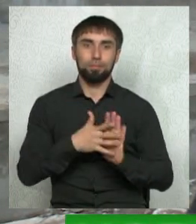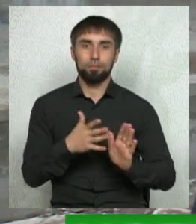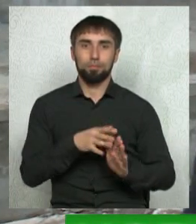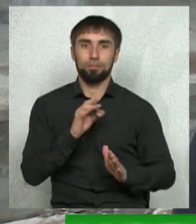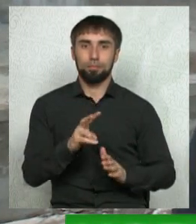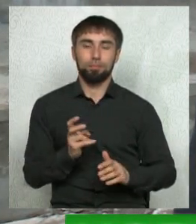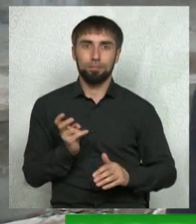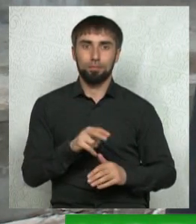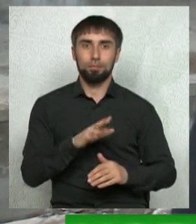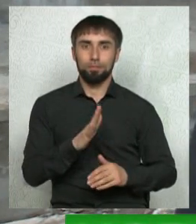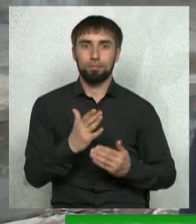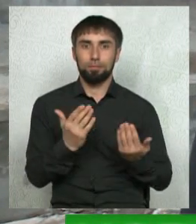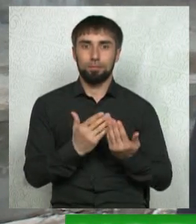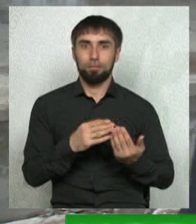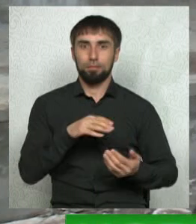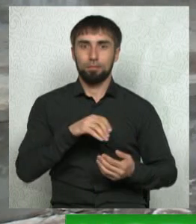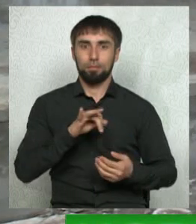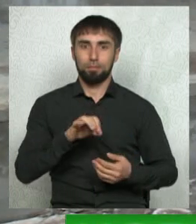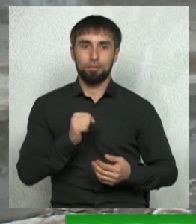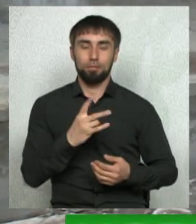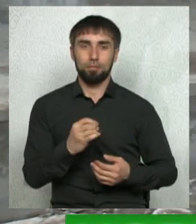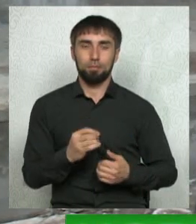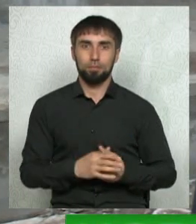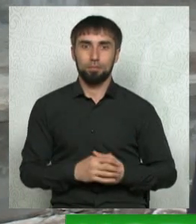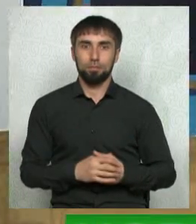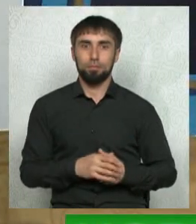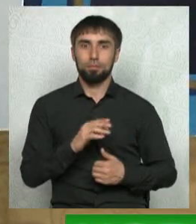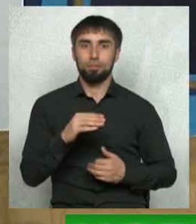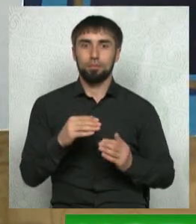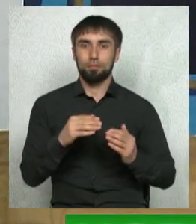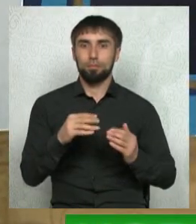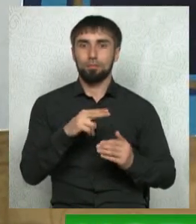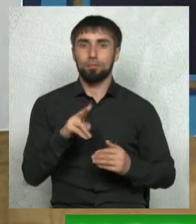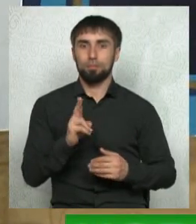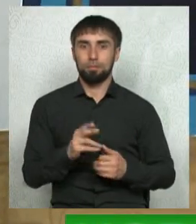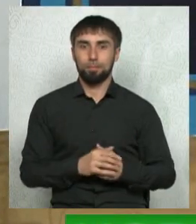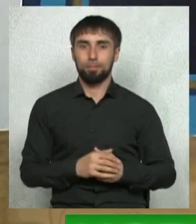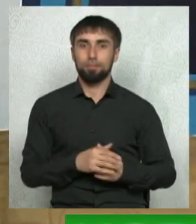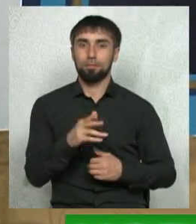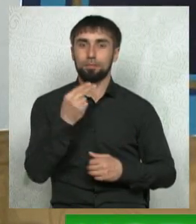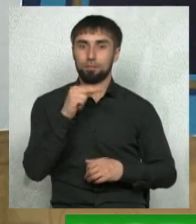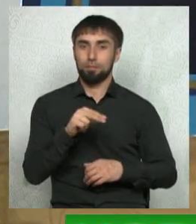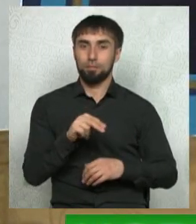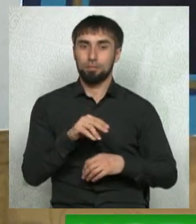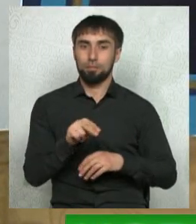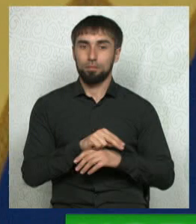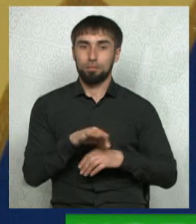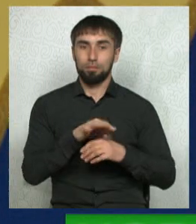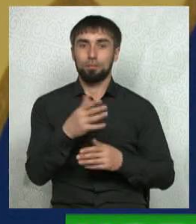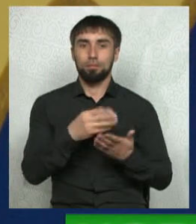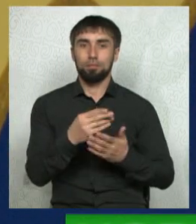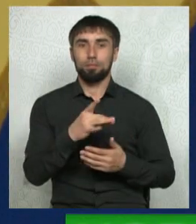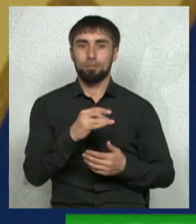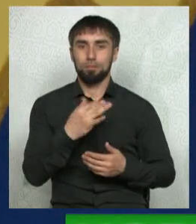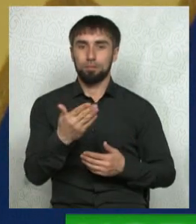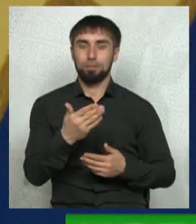он пришел в театр, а не в ДК. На период проведения капитального ремонта свои репетиции коллектив